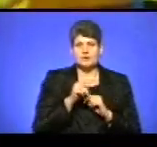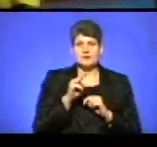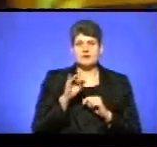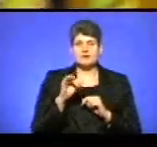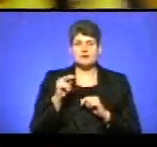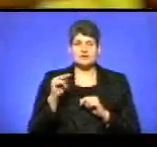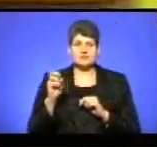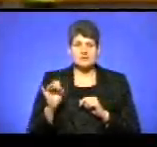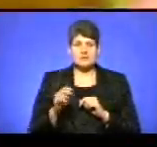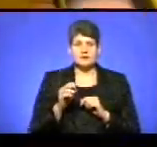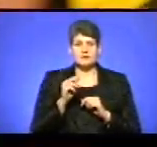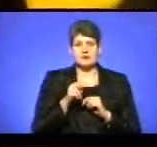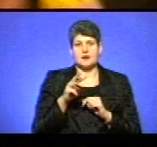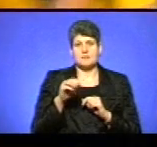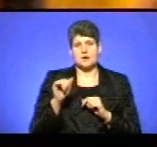Дар'я Мачуга.